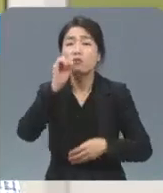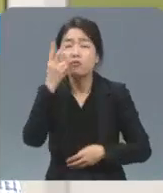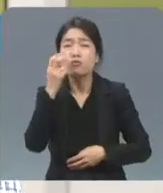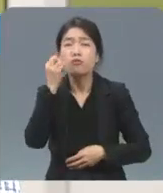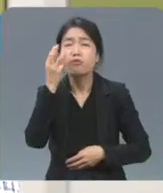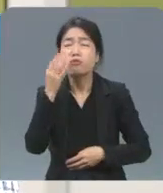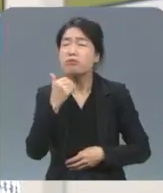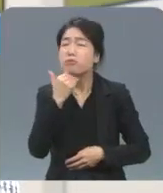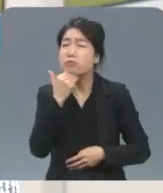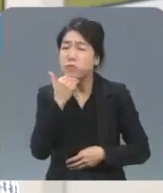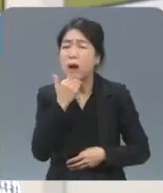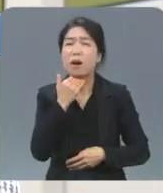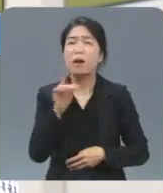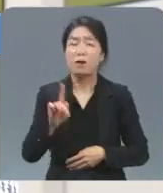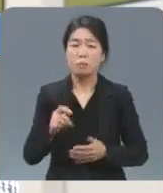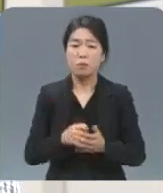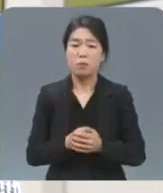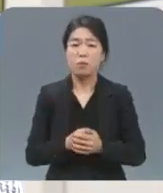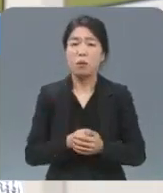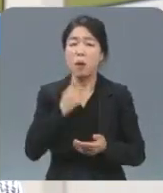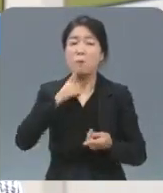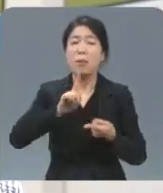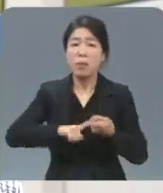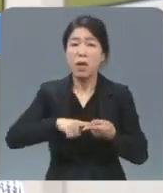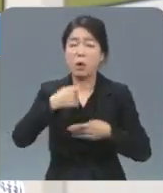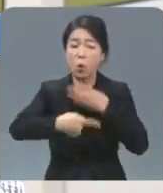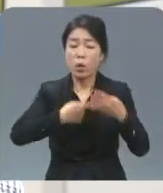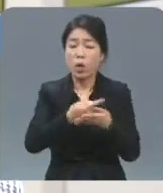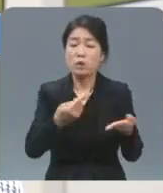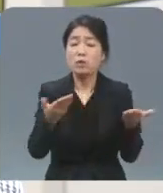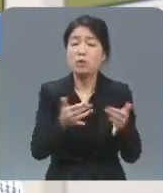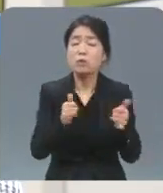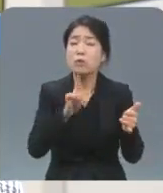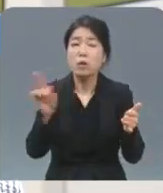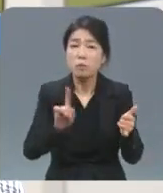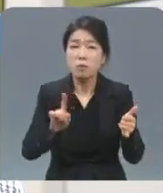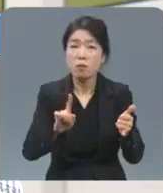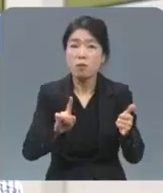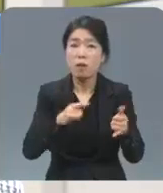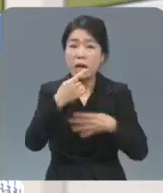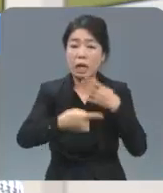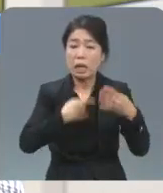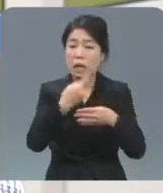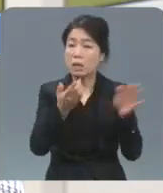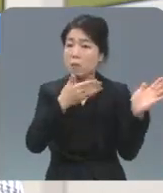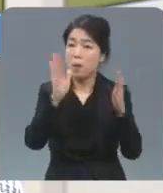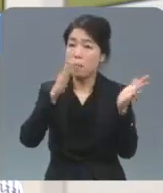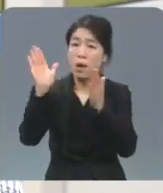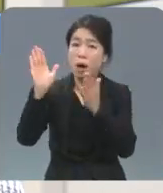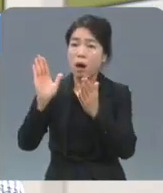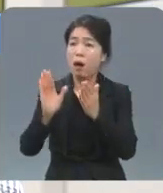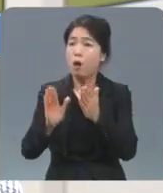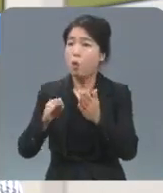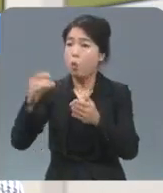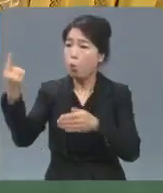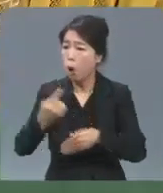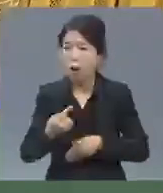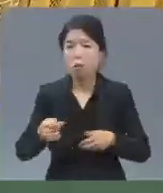뭐 그런 상황이거든요. 말 그대로 이게 계절 근로자 아닙니까? 계절이 지나면은 아무 의미 없는 이런 근로자가